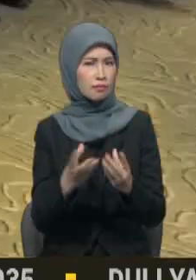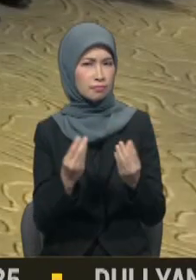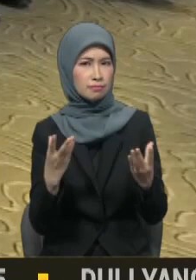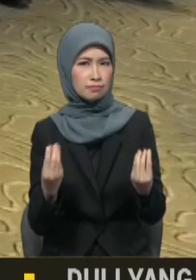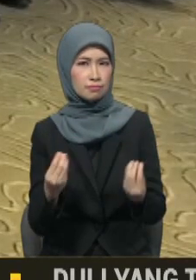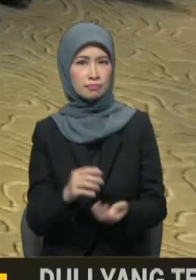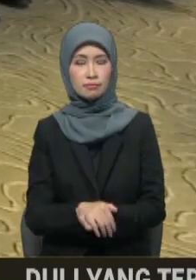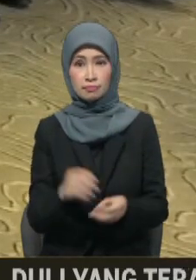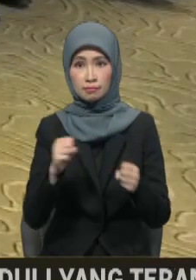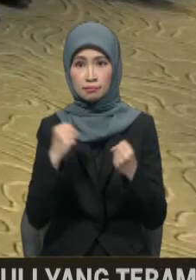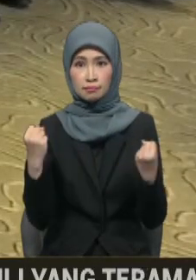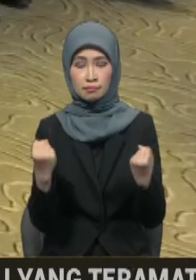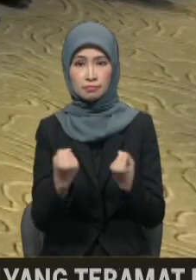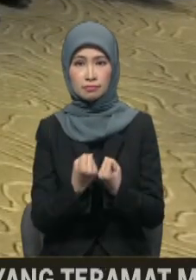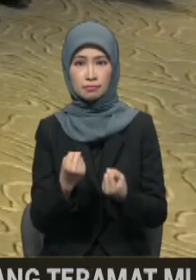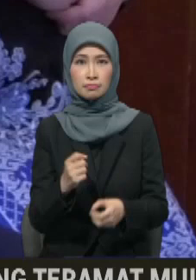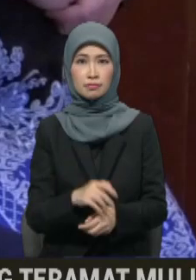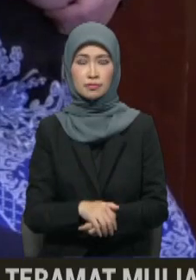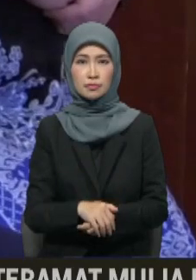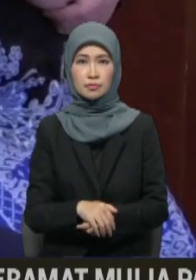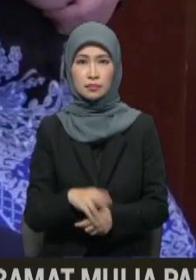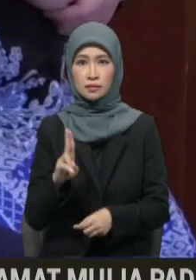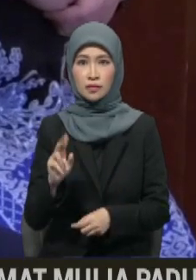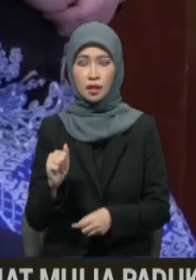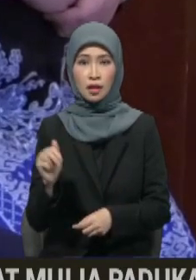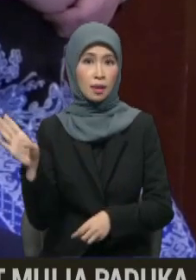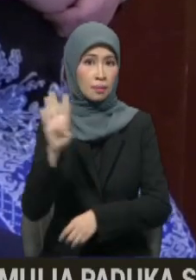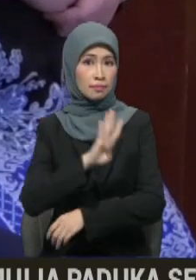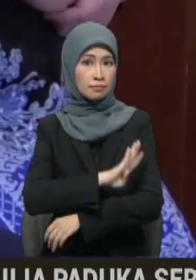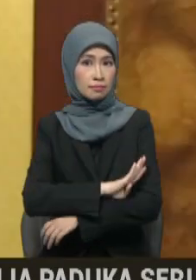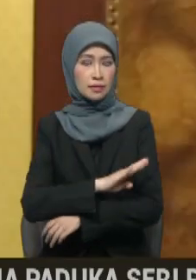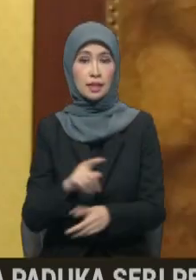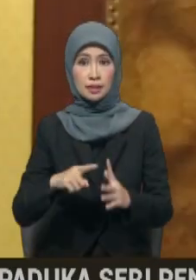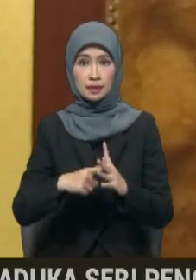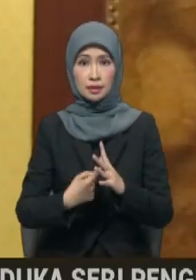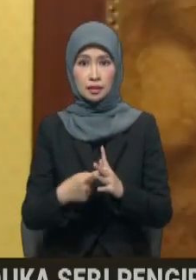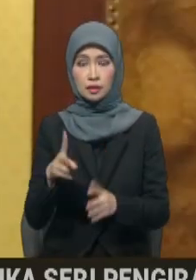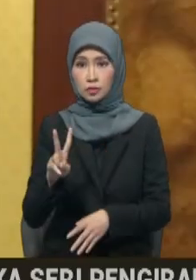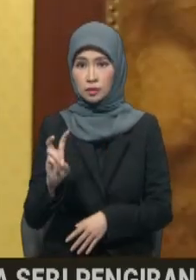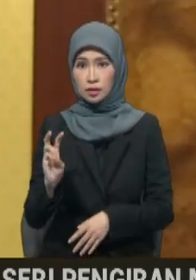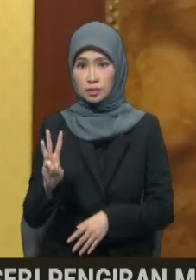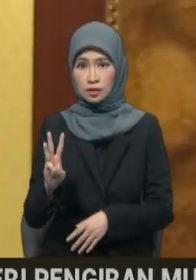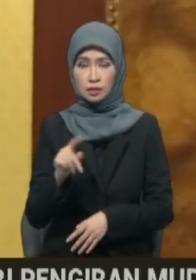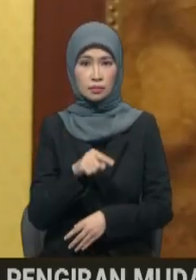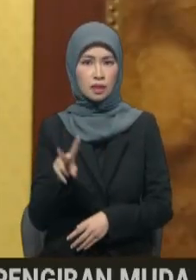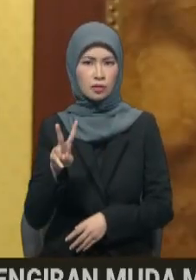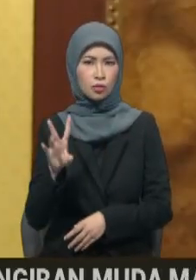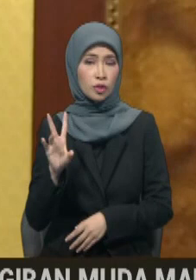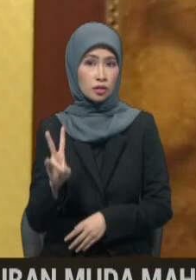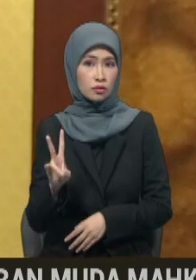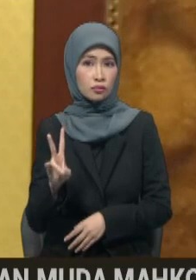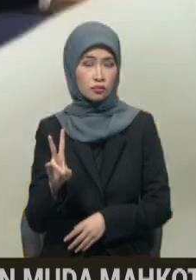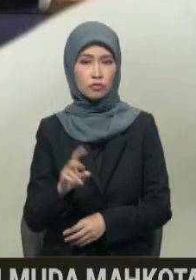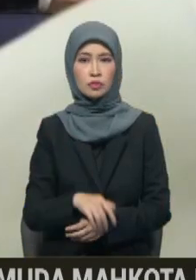syarikat-syarikat air Usahawan menyertai program hari yang berlangsung pada 26 hingga 27 Februari dan